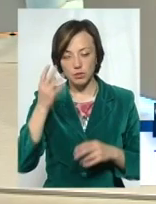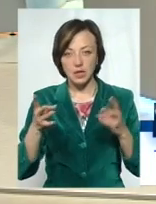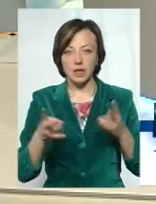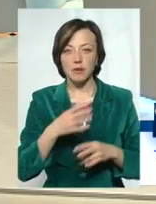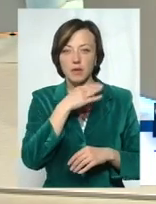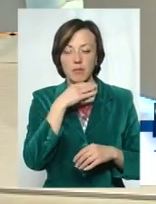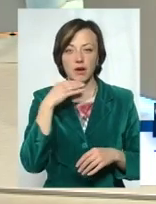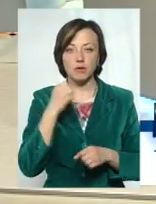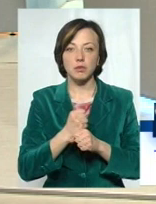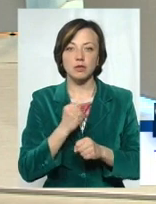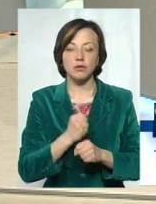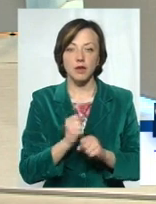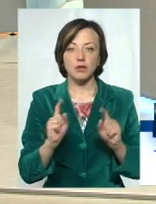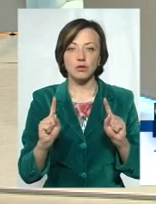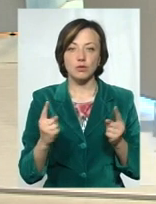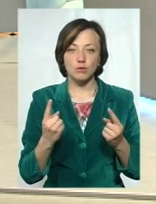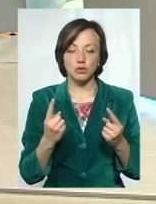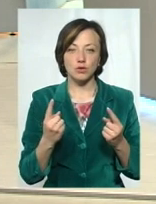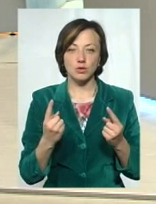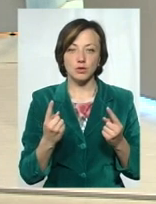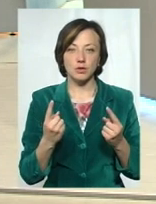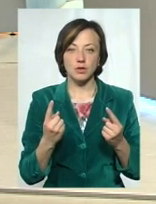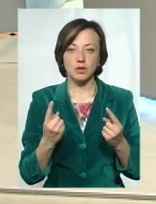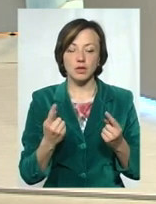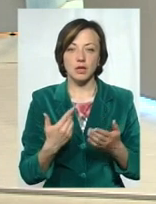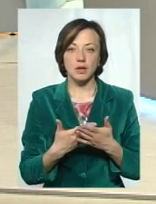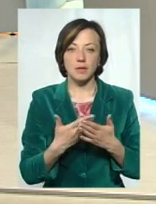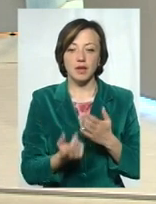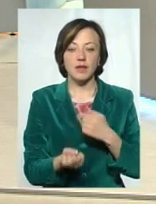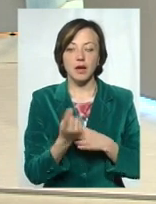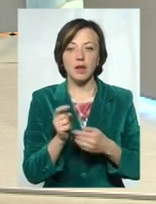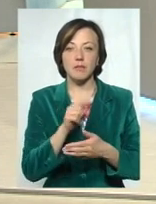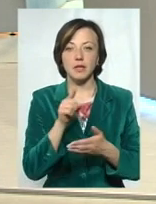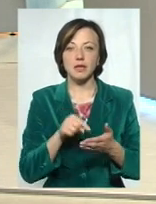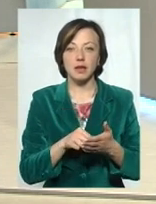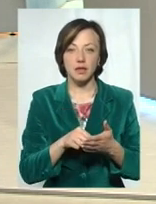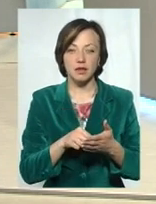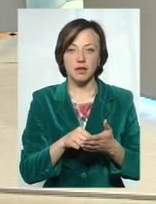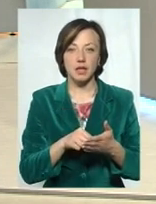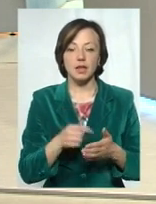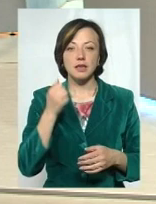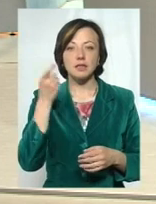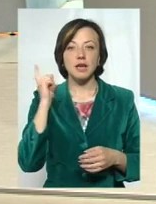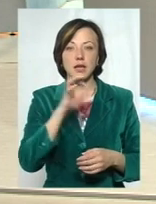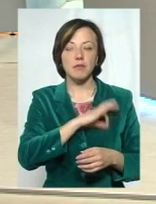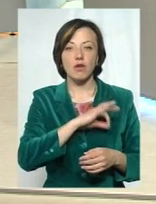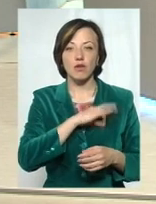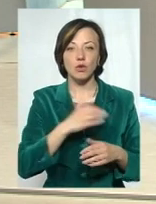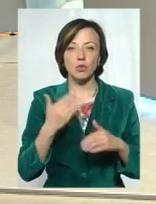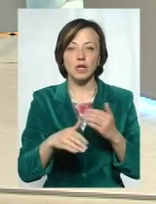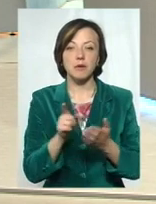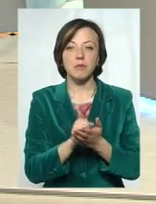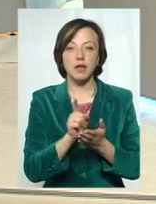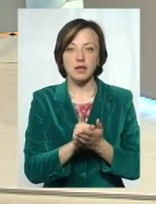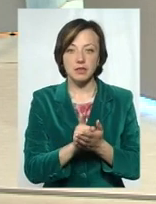багато працювати, тому що, перше, в мене, наприклад, виникає питання. Ті старі пільговики, старі вже, що вже вони на пенсії, да?